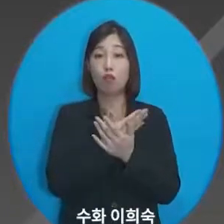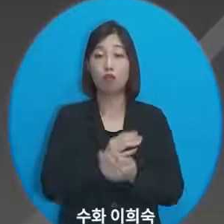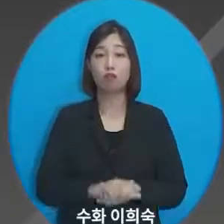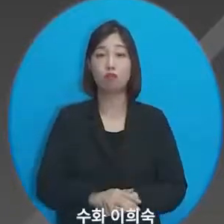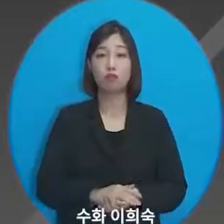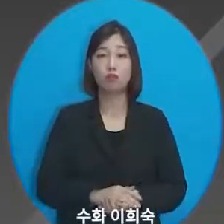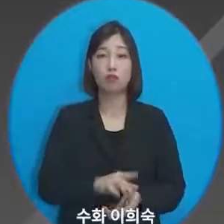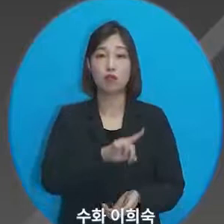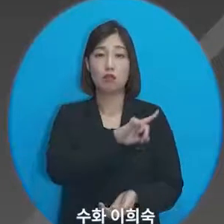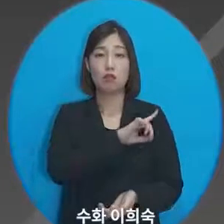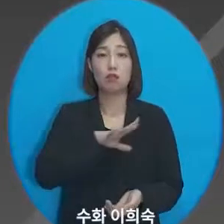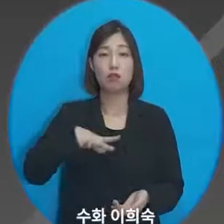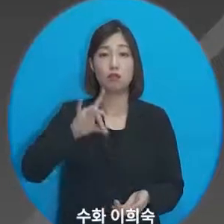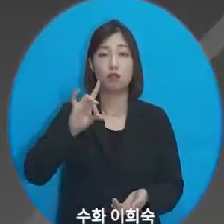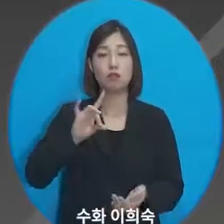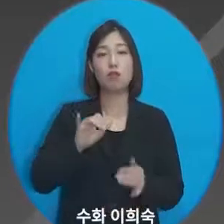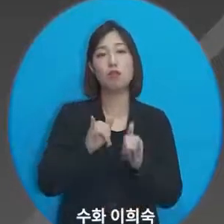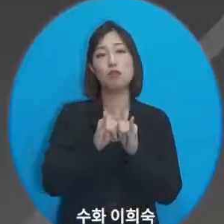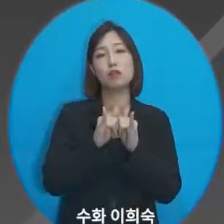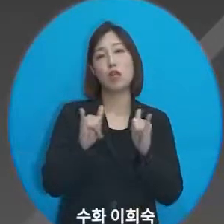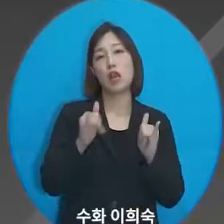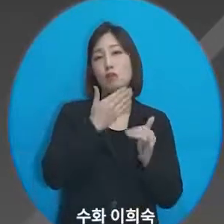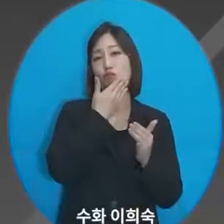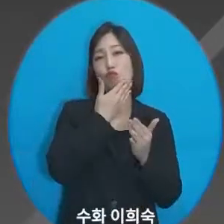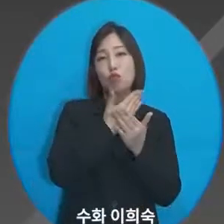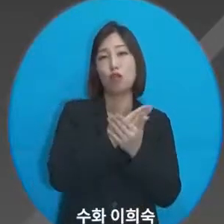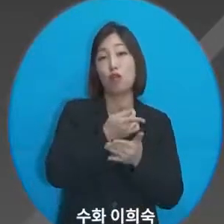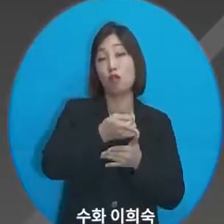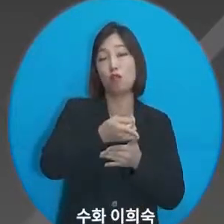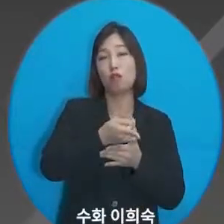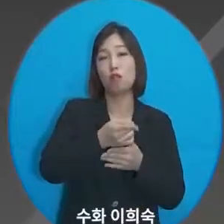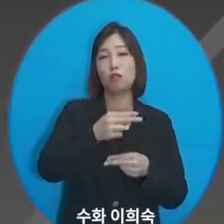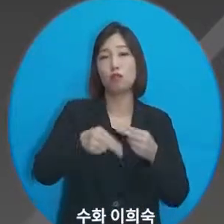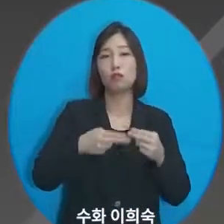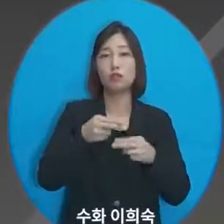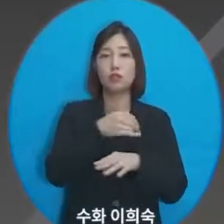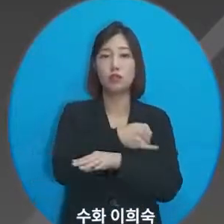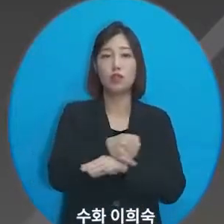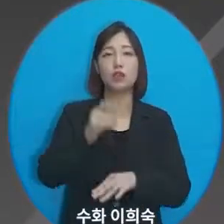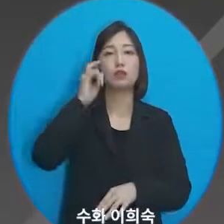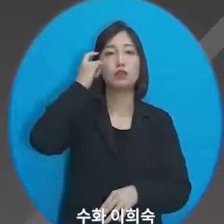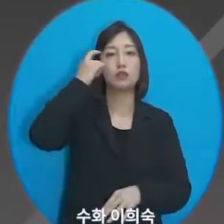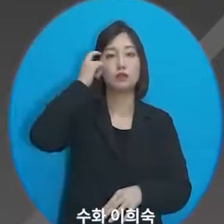하는 것 이런 것들도 유니버설 디자인의 어떤 마인드라고 생각이 됩니다.